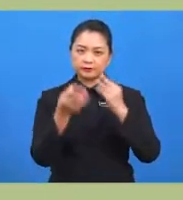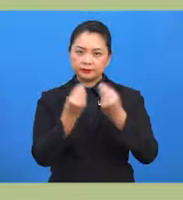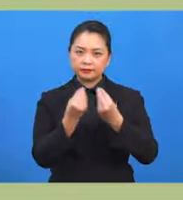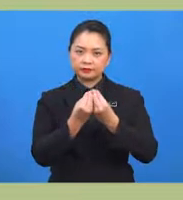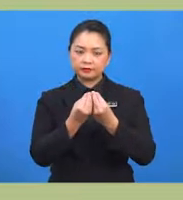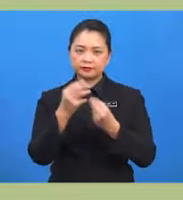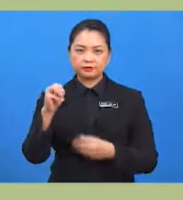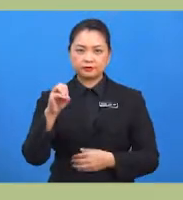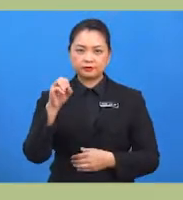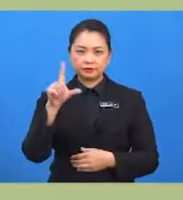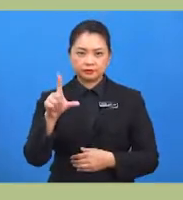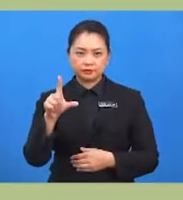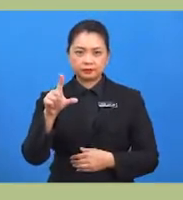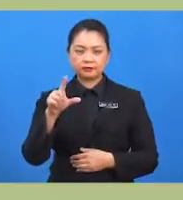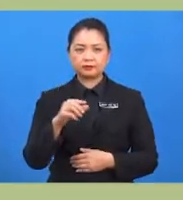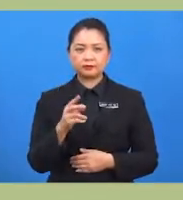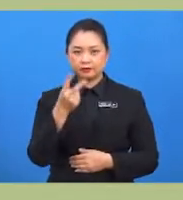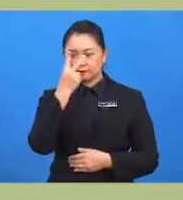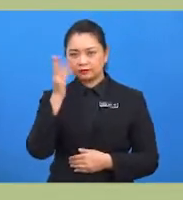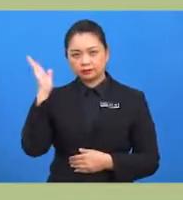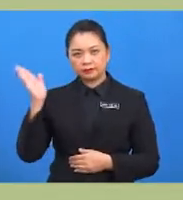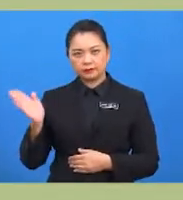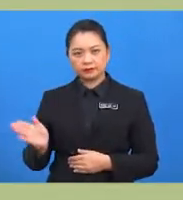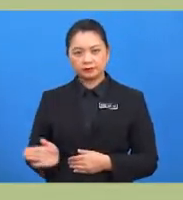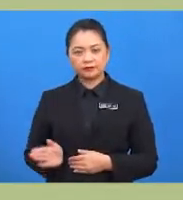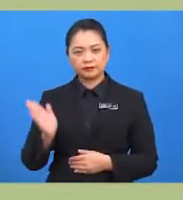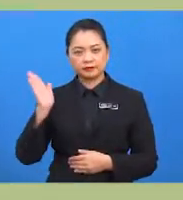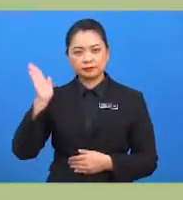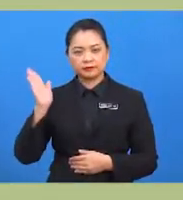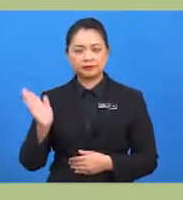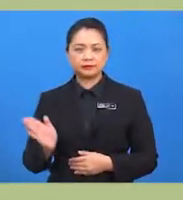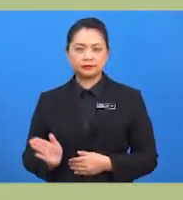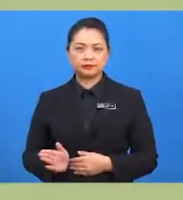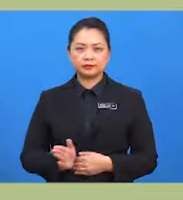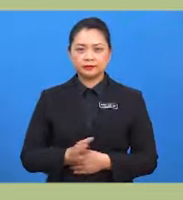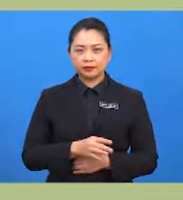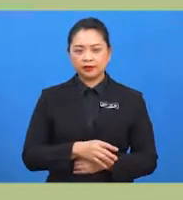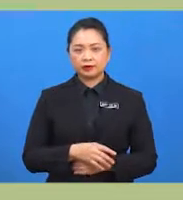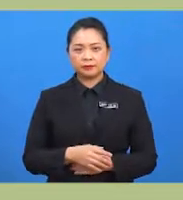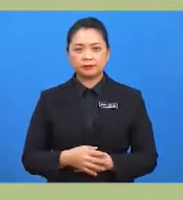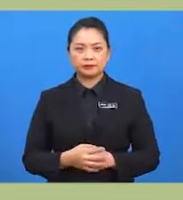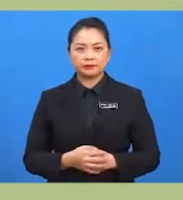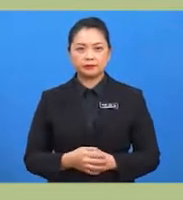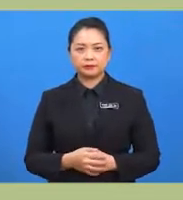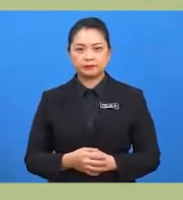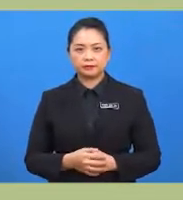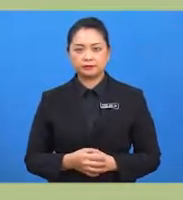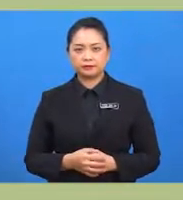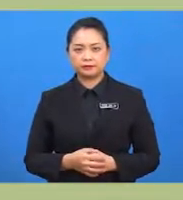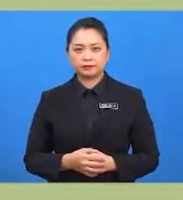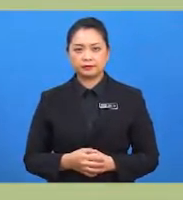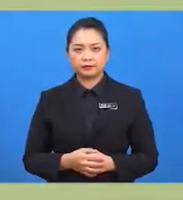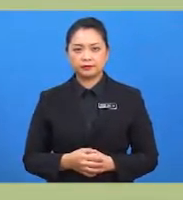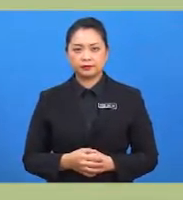molekul pun survei Allah 20gram di bahagia dengan 160 gram per